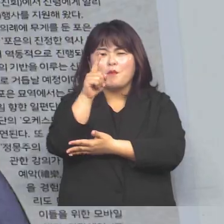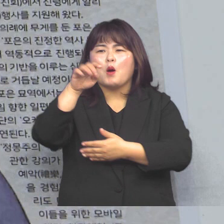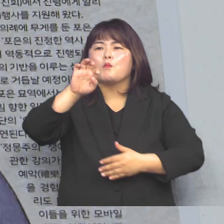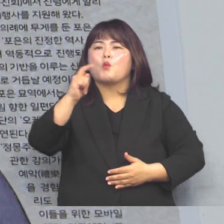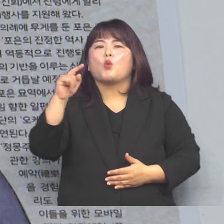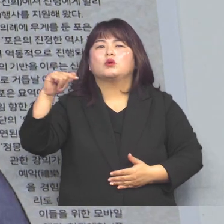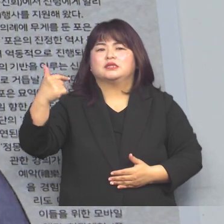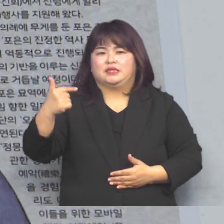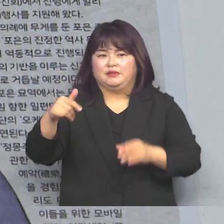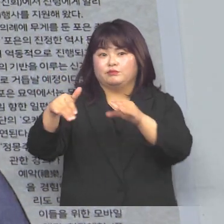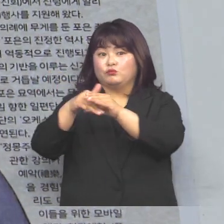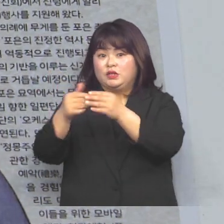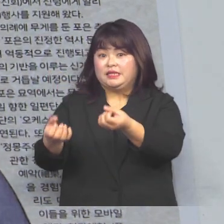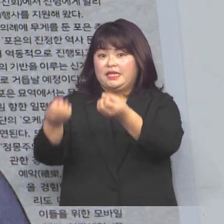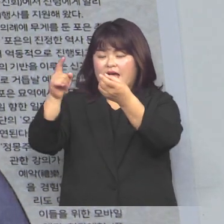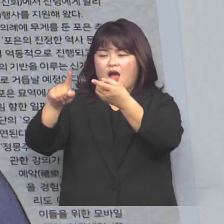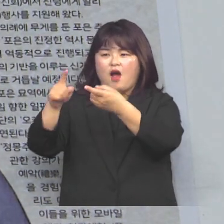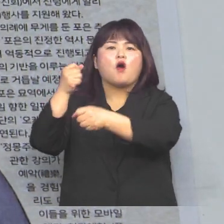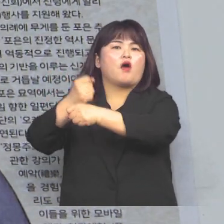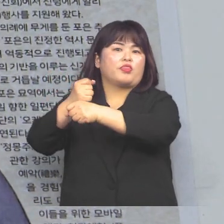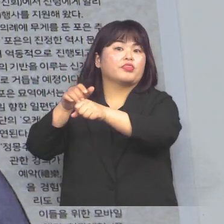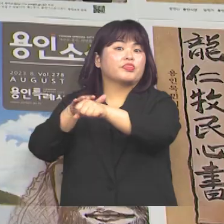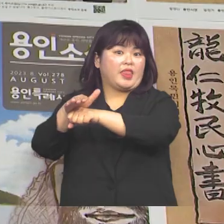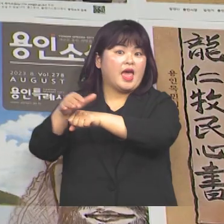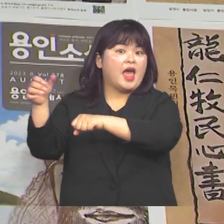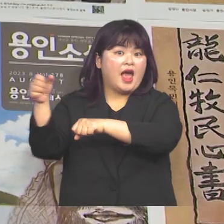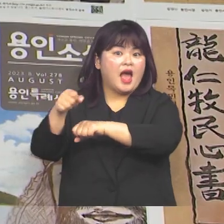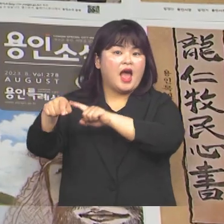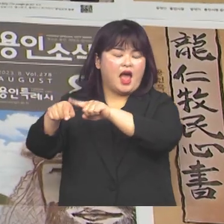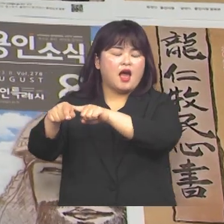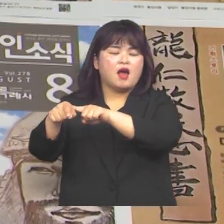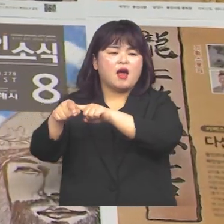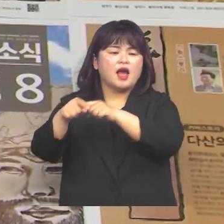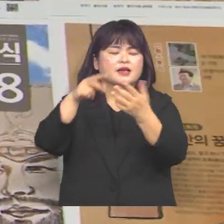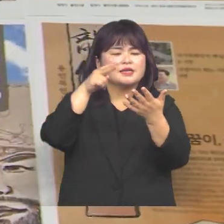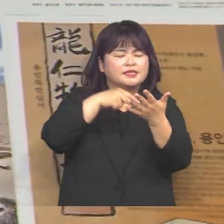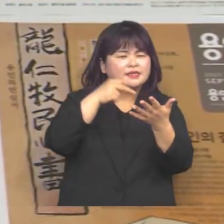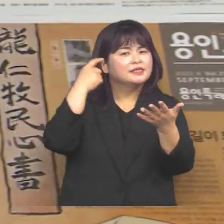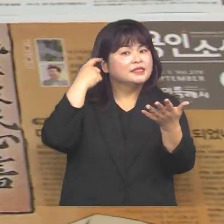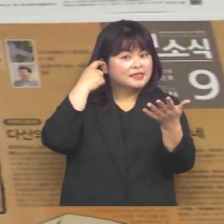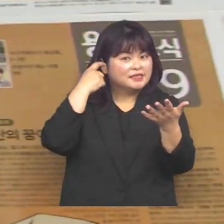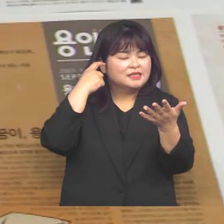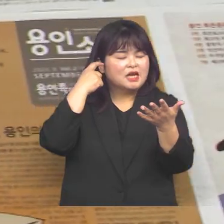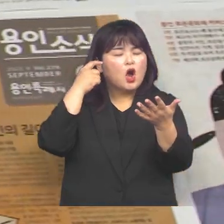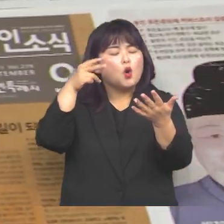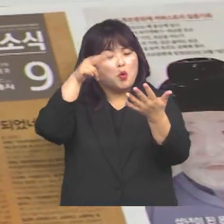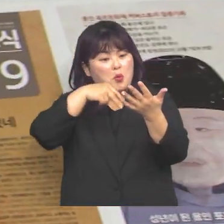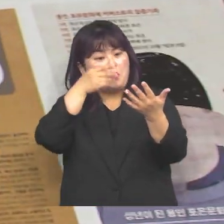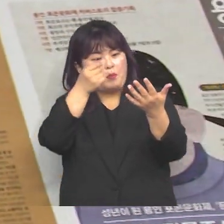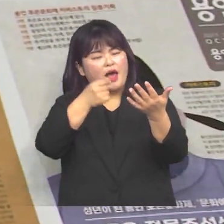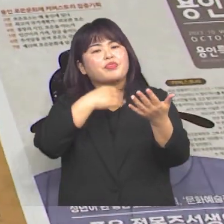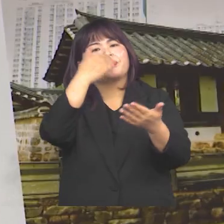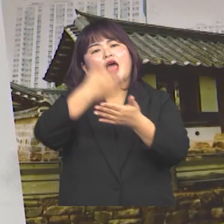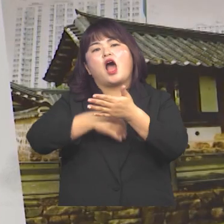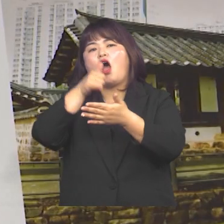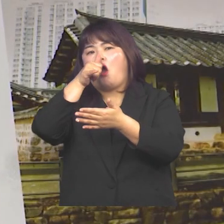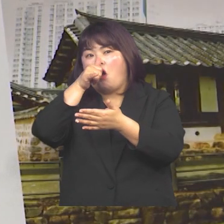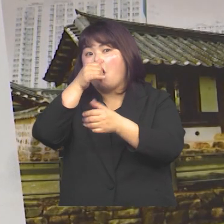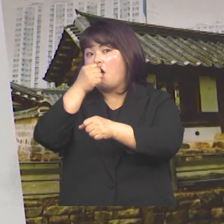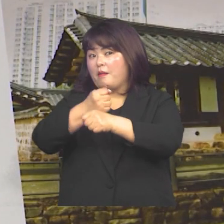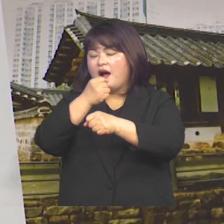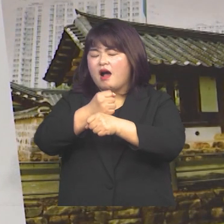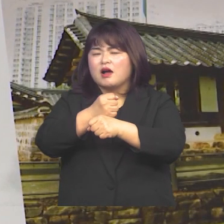집중기획으로 발행됐으며 이상일 용인특례시장은 읽을 거리가 있는 소식지, 읽고 나서 남는 것이 있는 소식지를